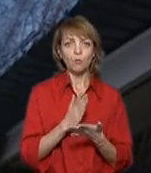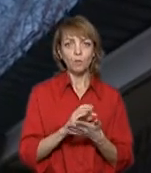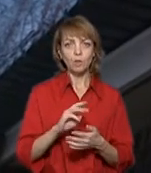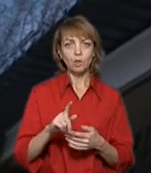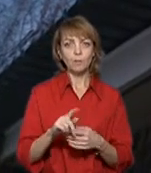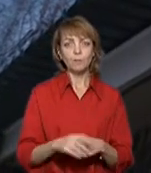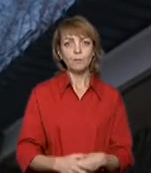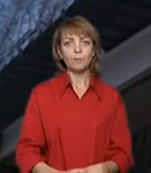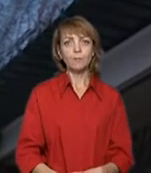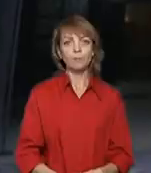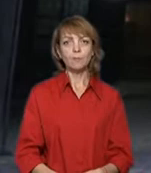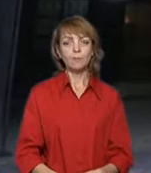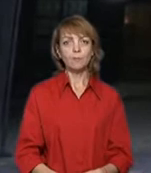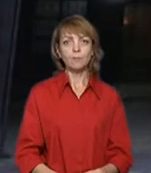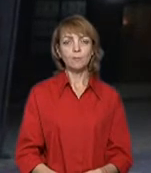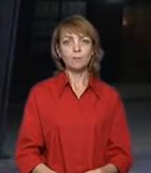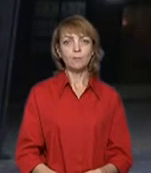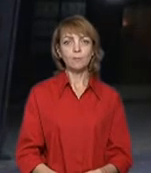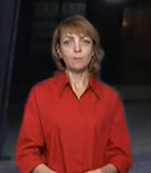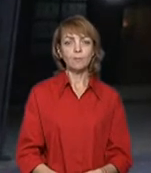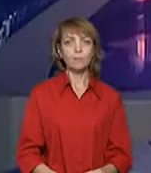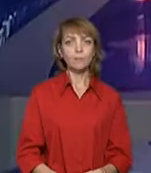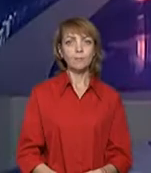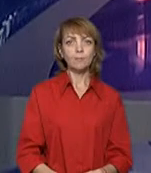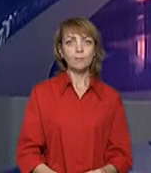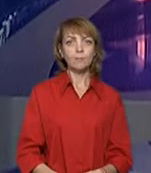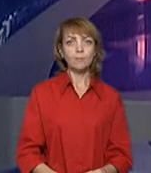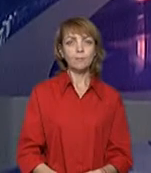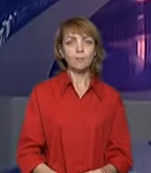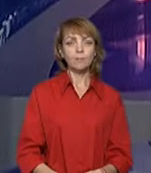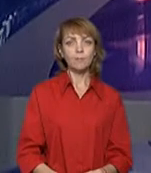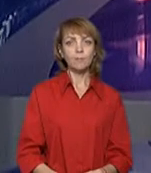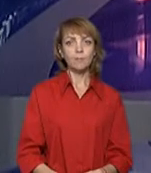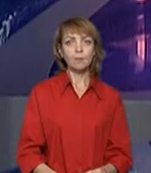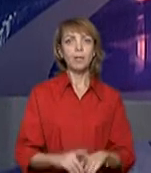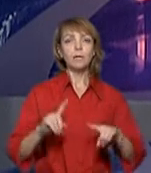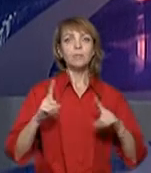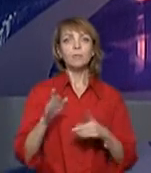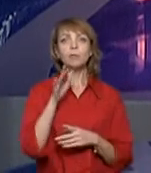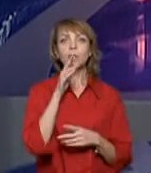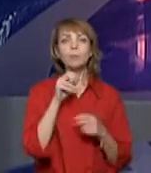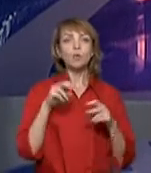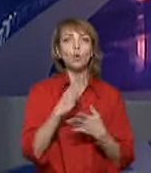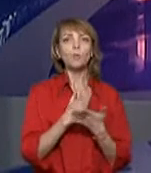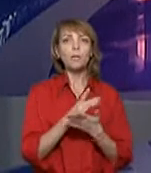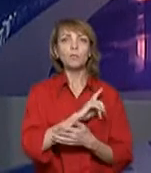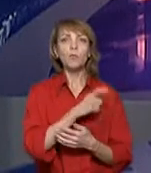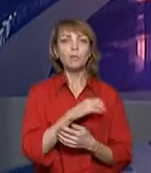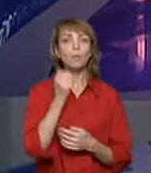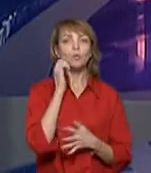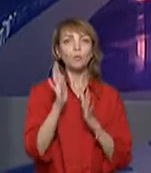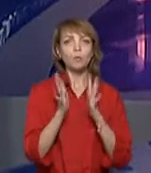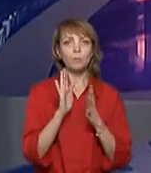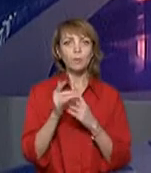Софія Цвіткова та Юрій Лаврененко. Новини на Суспільному. Харків. Затриманому під час спецоперації силовиків на